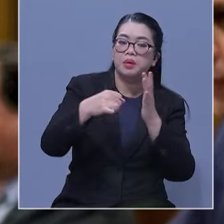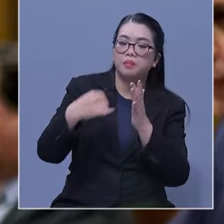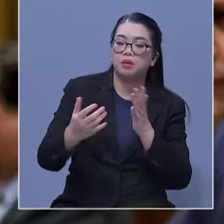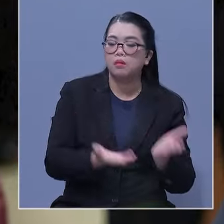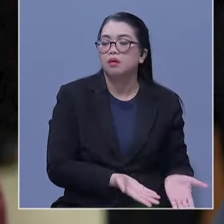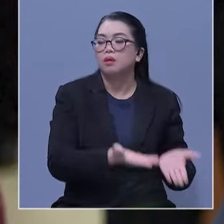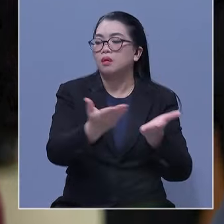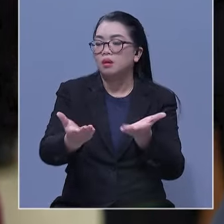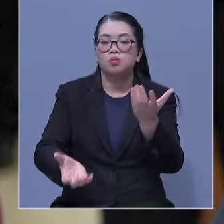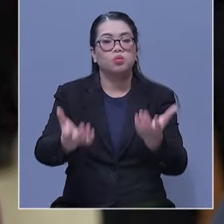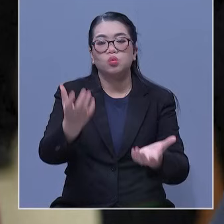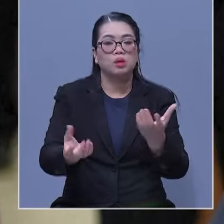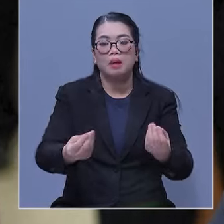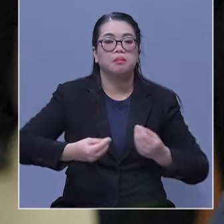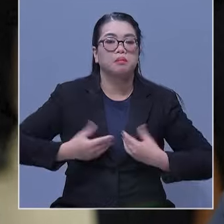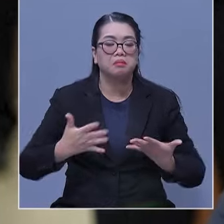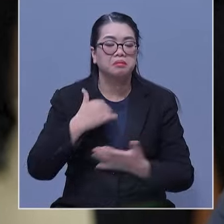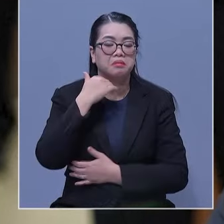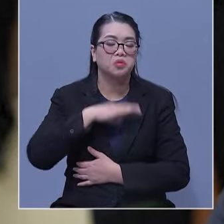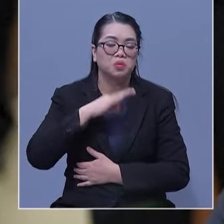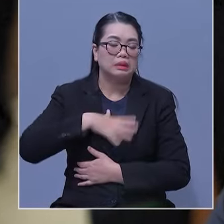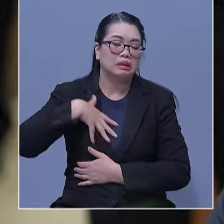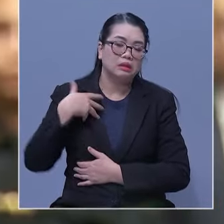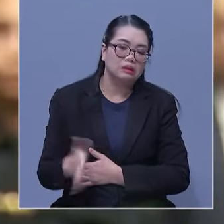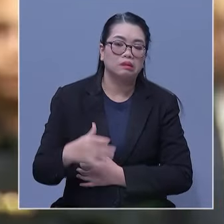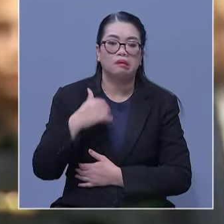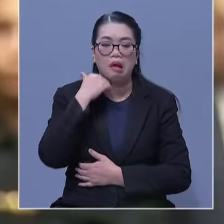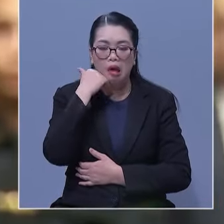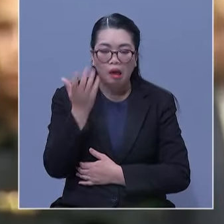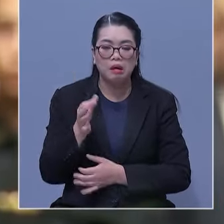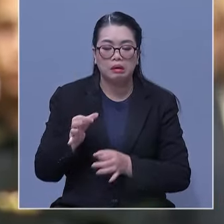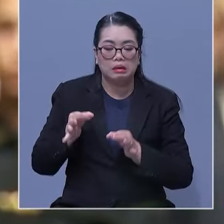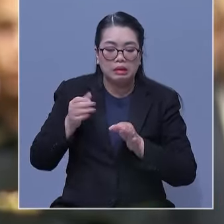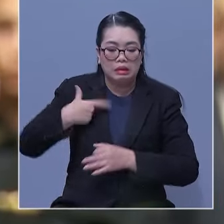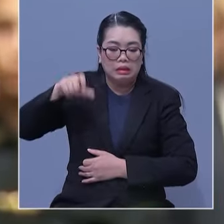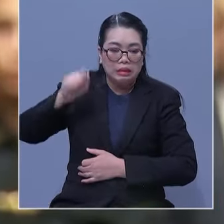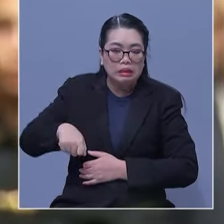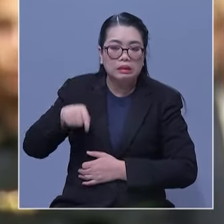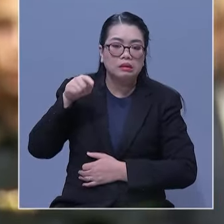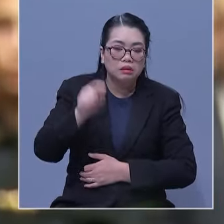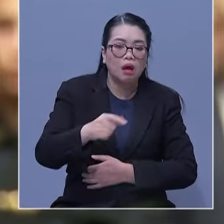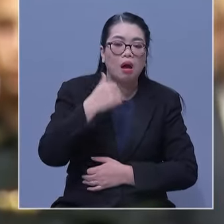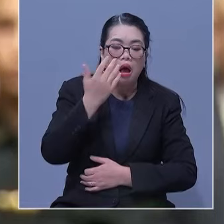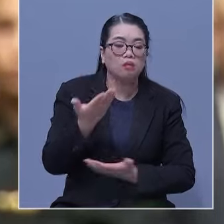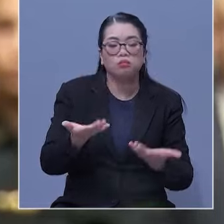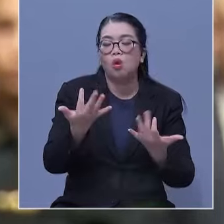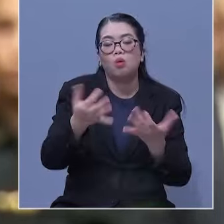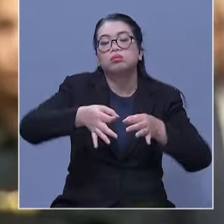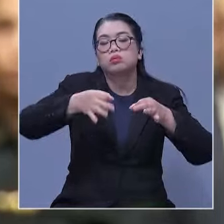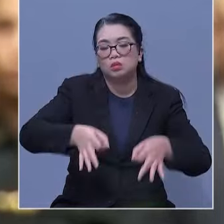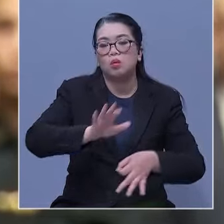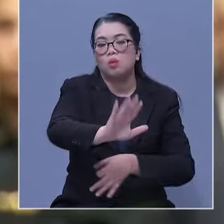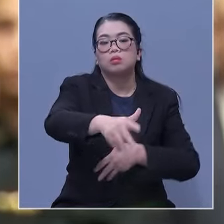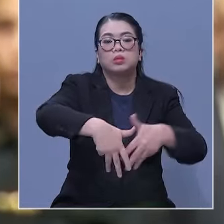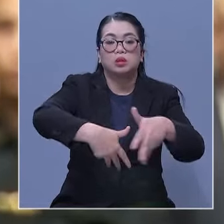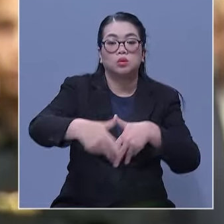rigged, disgraceful trial.The real verdict is going to be November 5th by the people. And